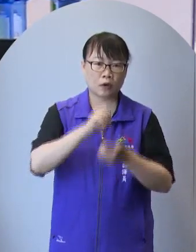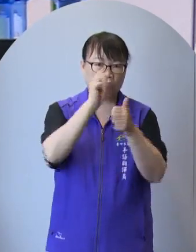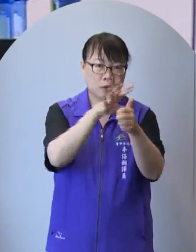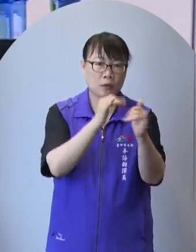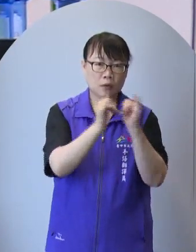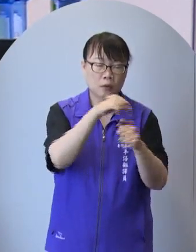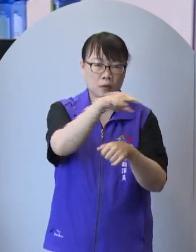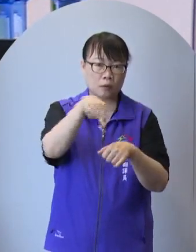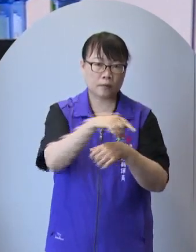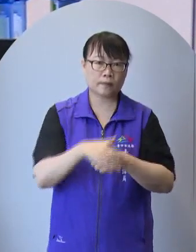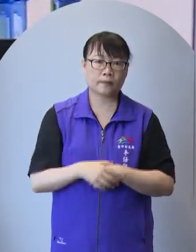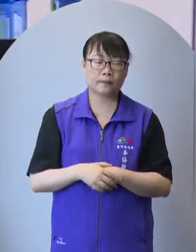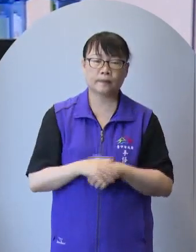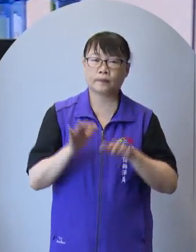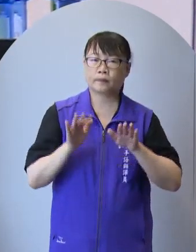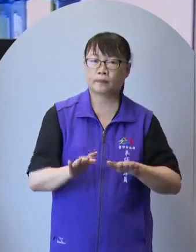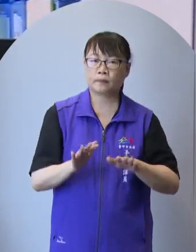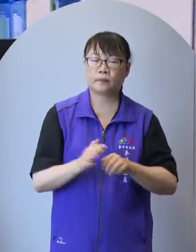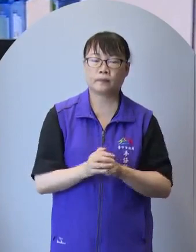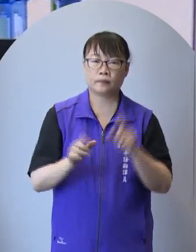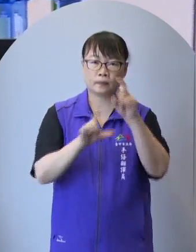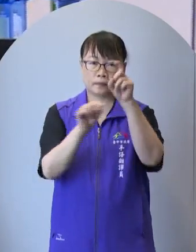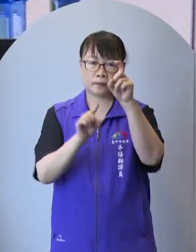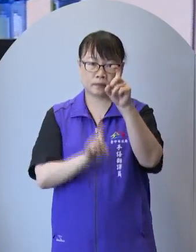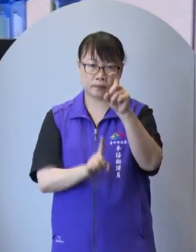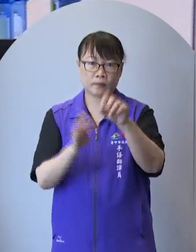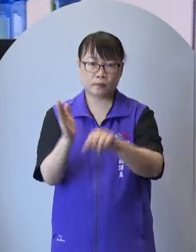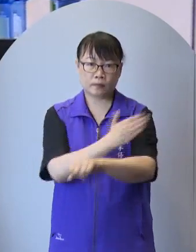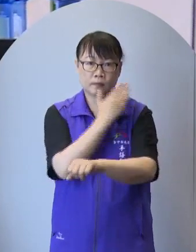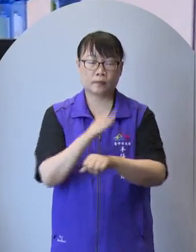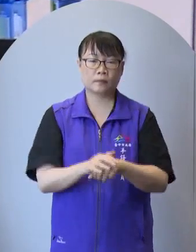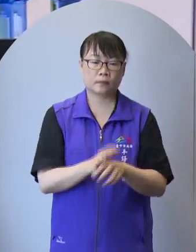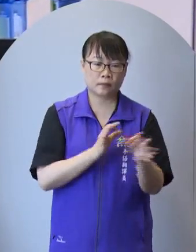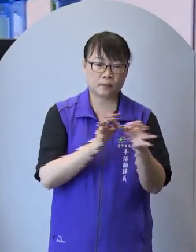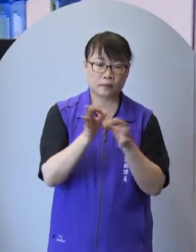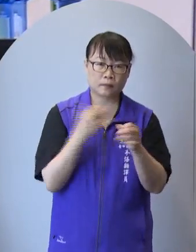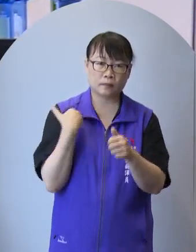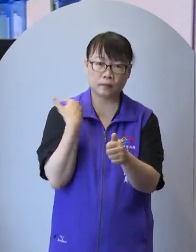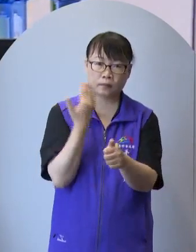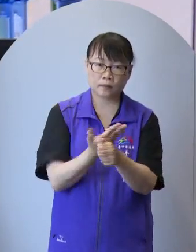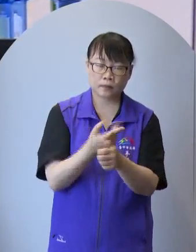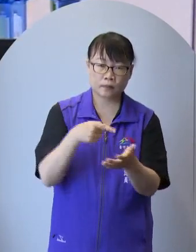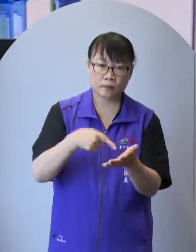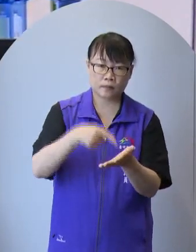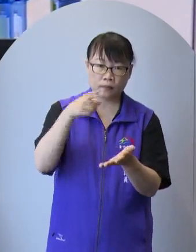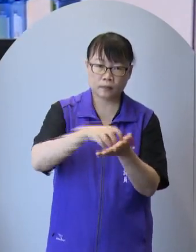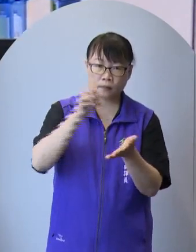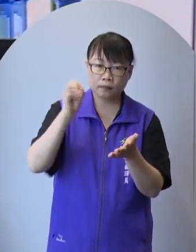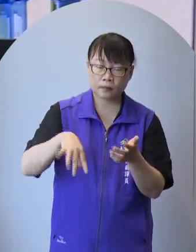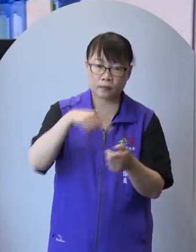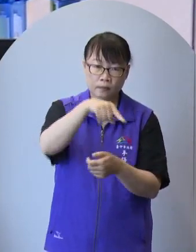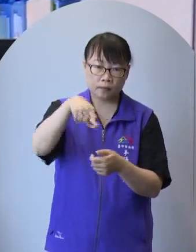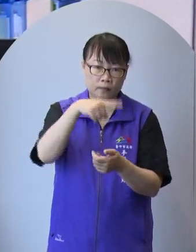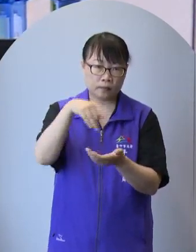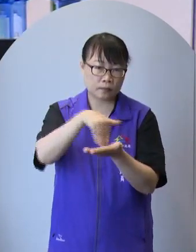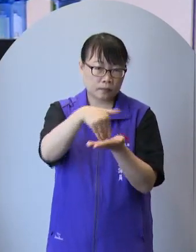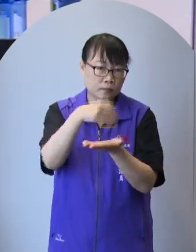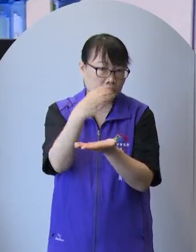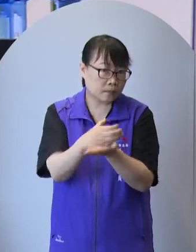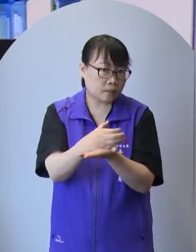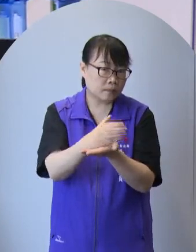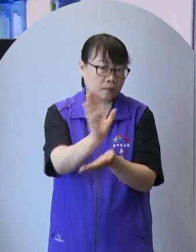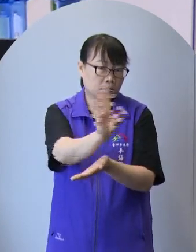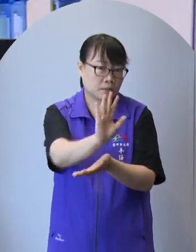为现在10月1号开始，商家就不会提供一次性的塑胶杯，所以大家最